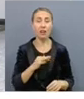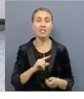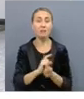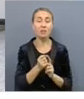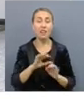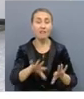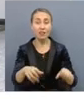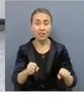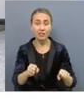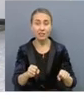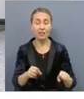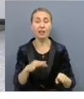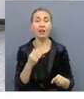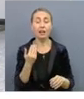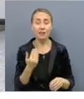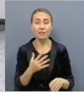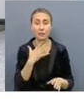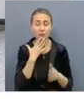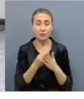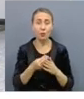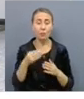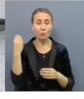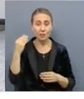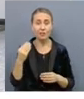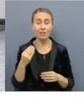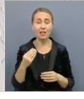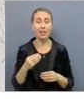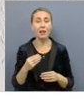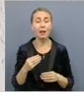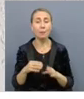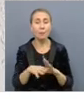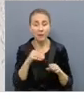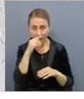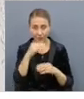власти. Отрадно, что президент в своем послании ряд пунктов связал непосредственно с предвыборной